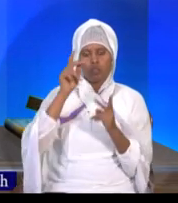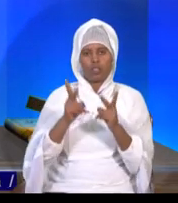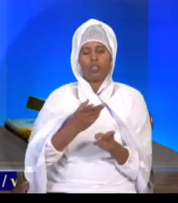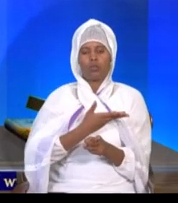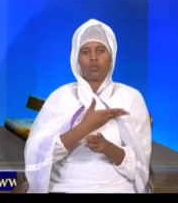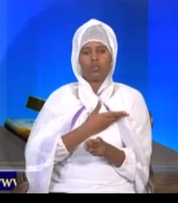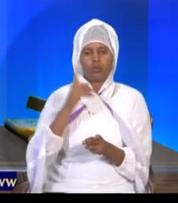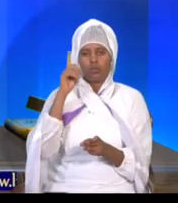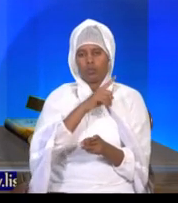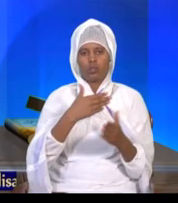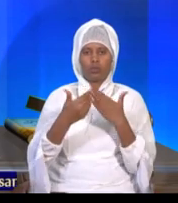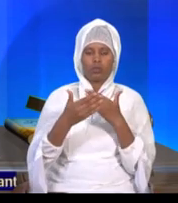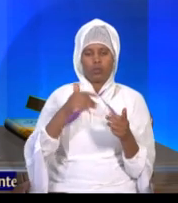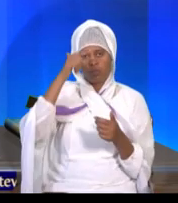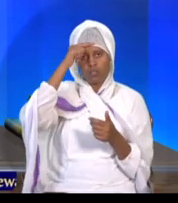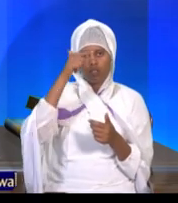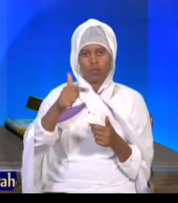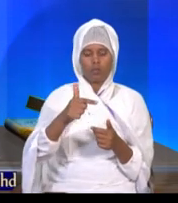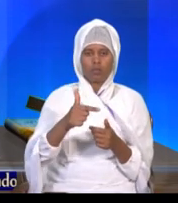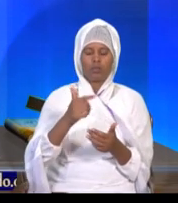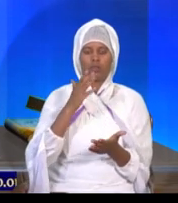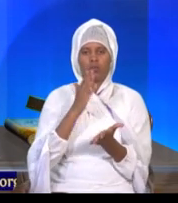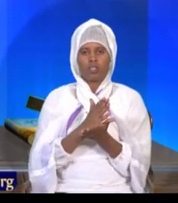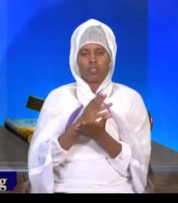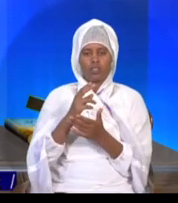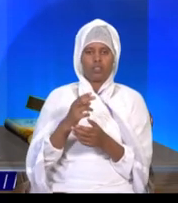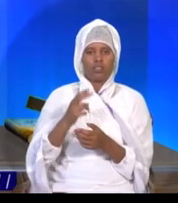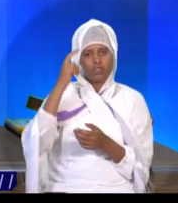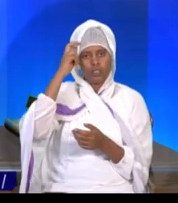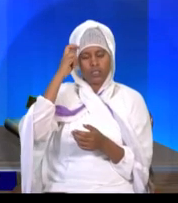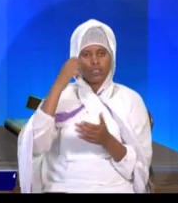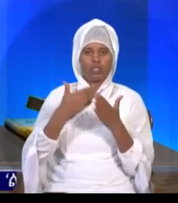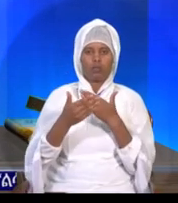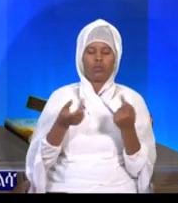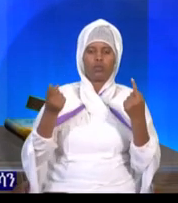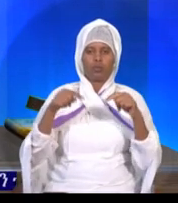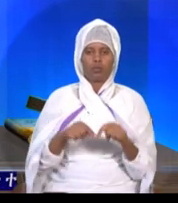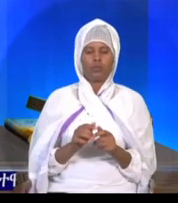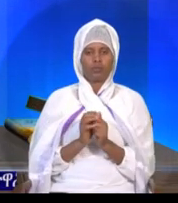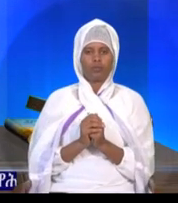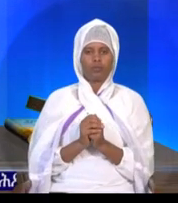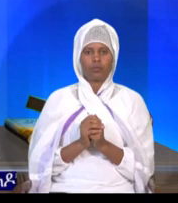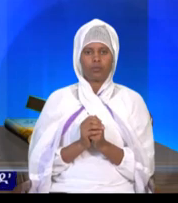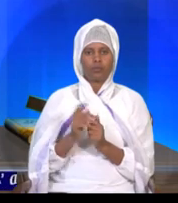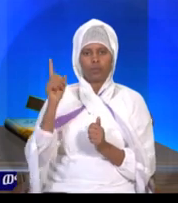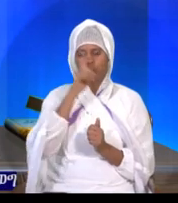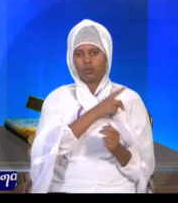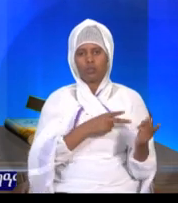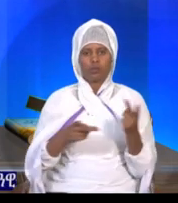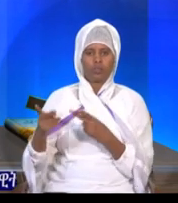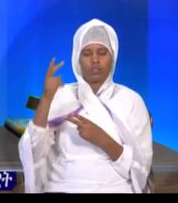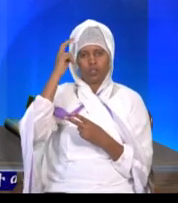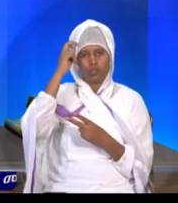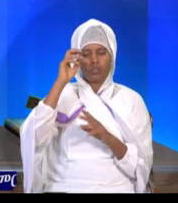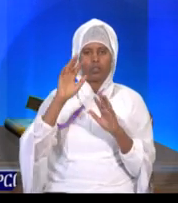آمنو خاء بزحات بتخفق قبروم ناتا آمنون بقهات ناتا ناززون مزقو يبن بتخفق